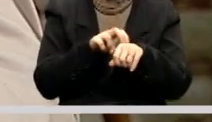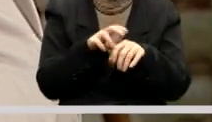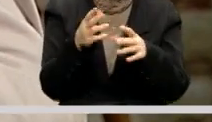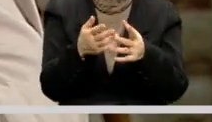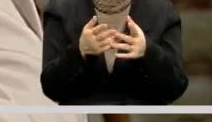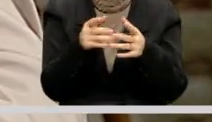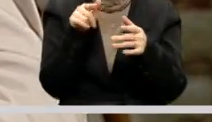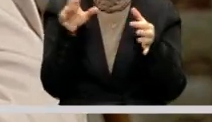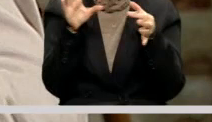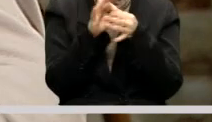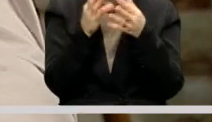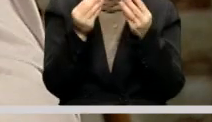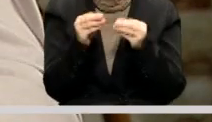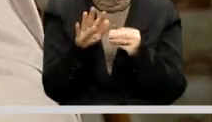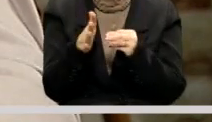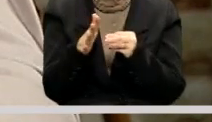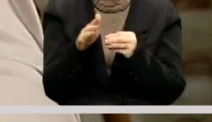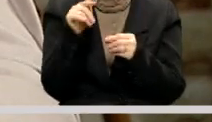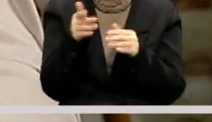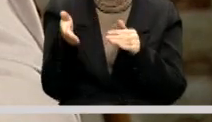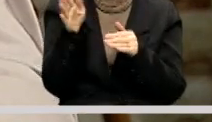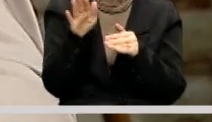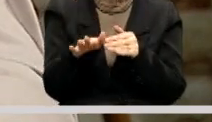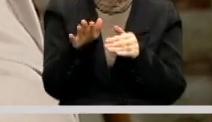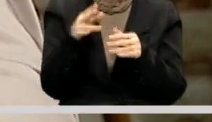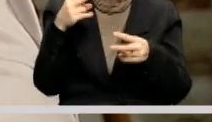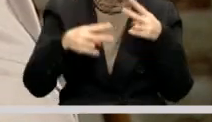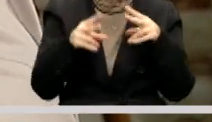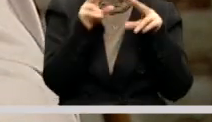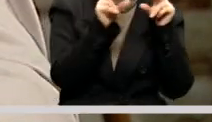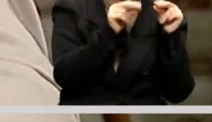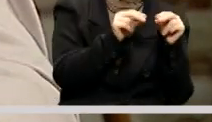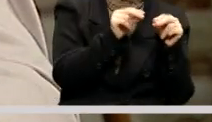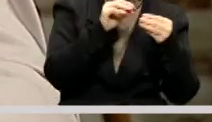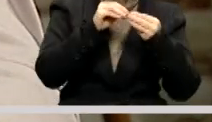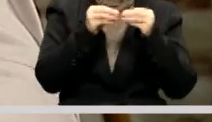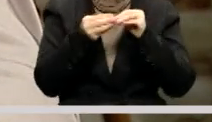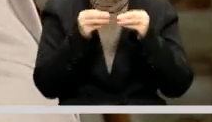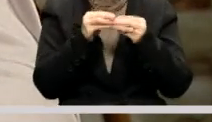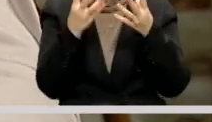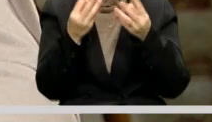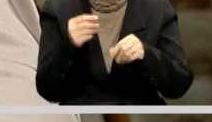stresle ilişkisi olabiliyor. Bunun dışında bazı uyku hastalıkları direkt